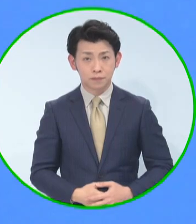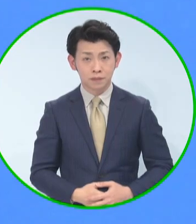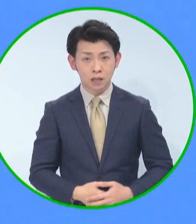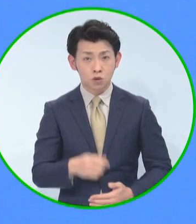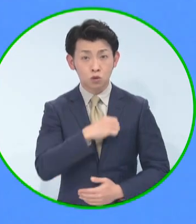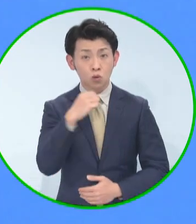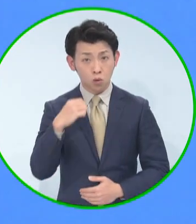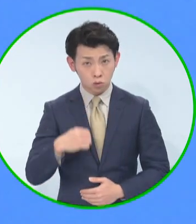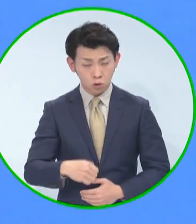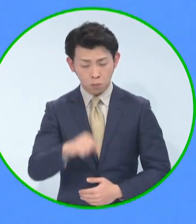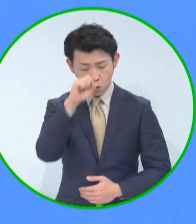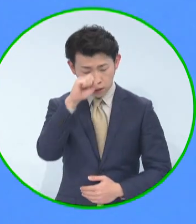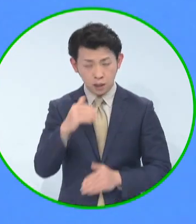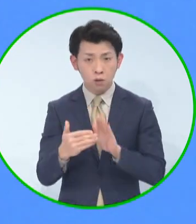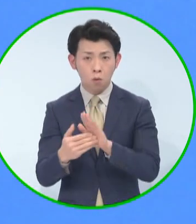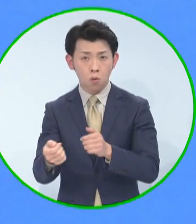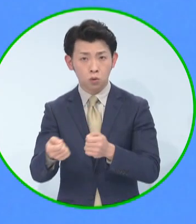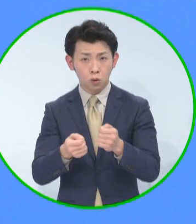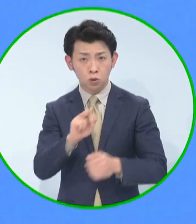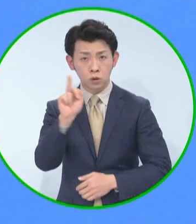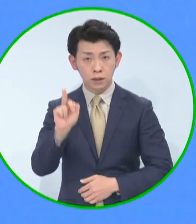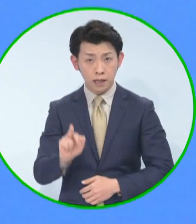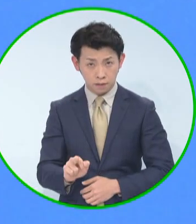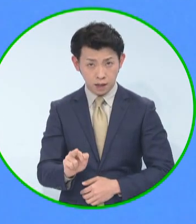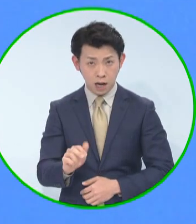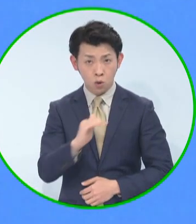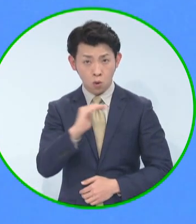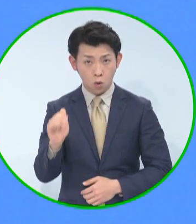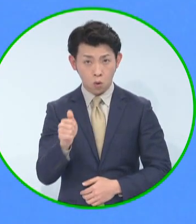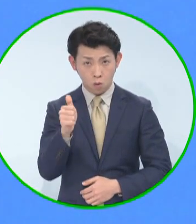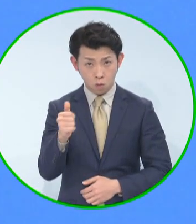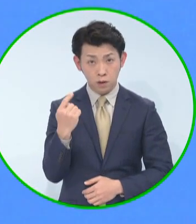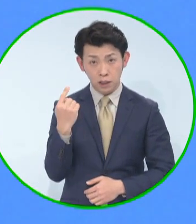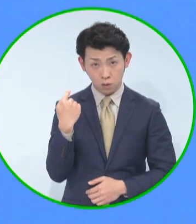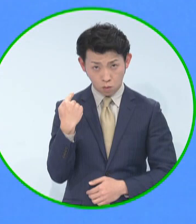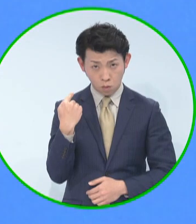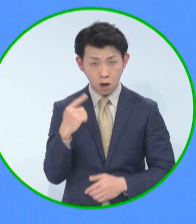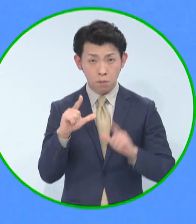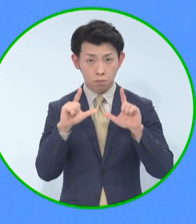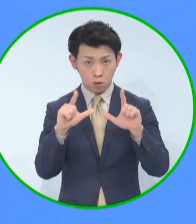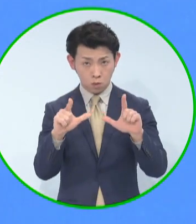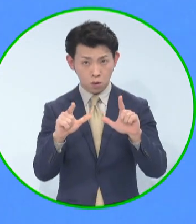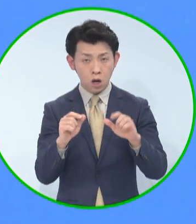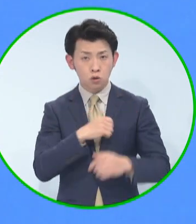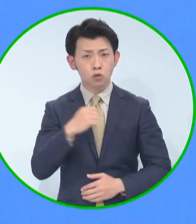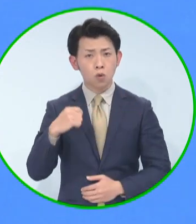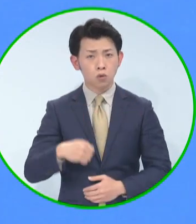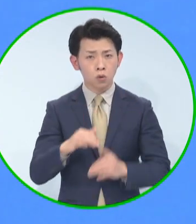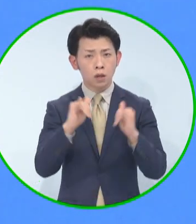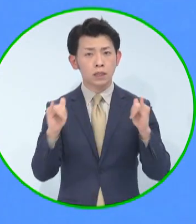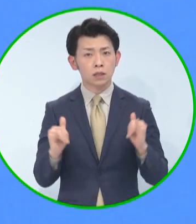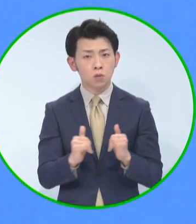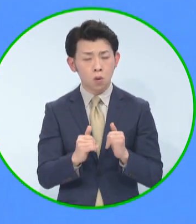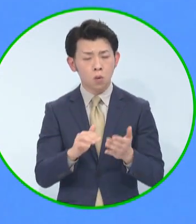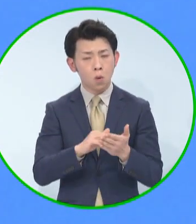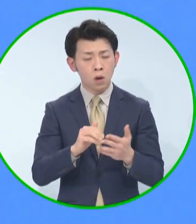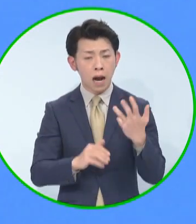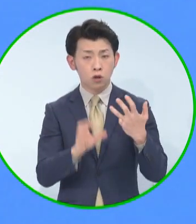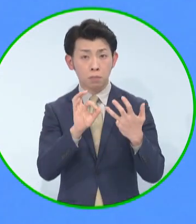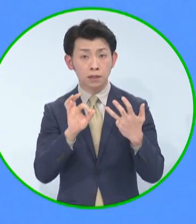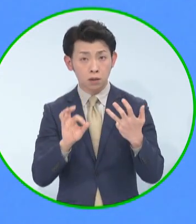中国の疾病予防コントロールセンターのゴソンユー氏は昨日中国の人口のおよそ80%